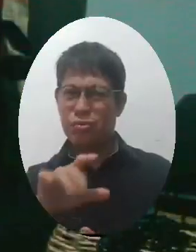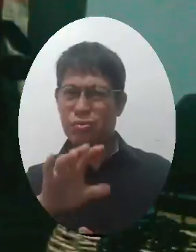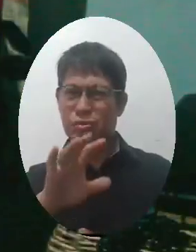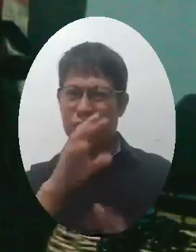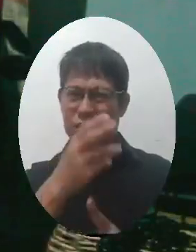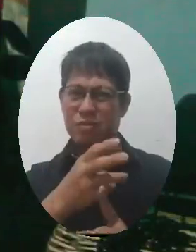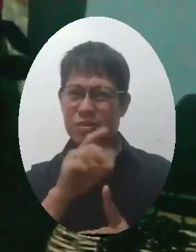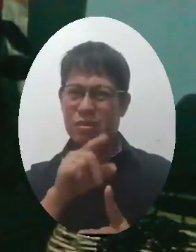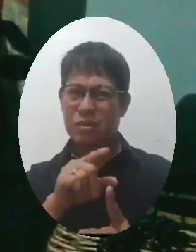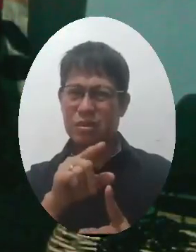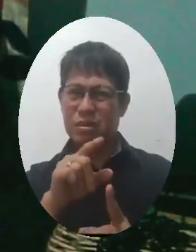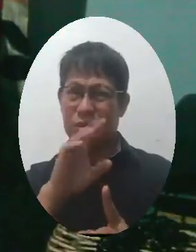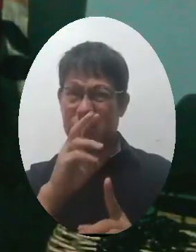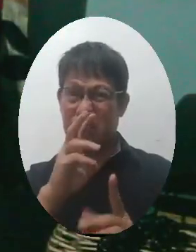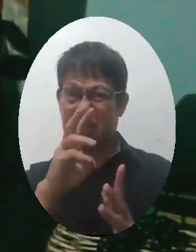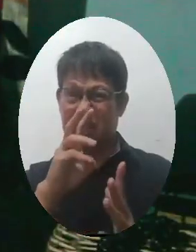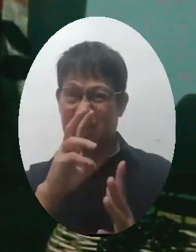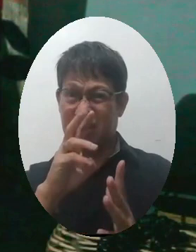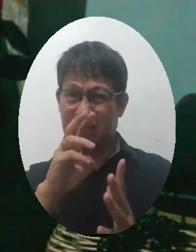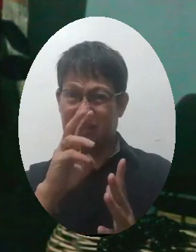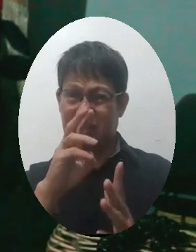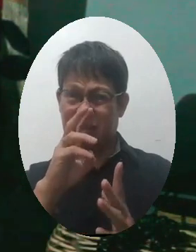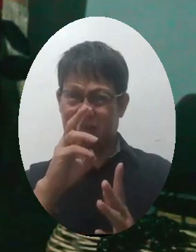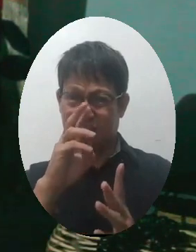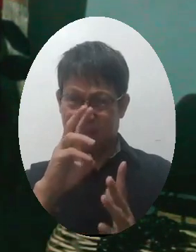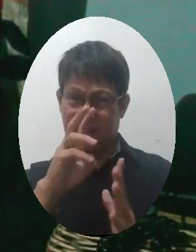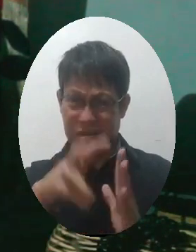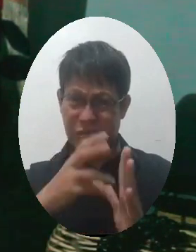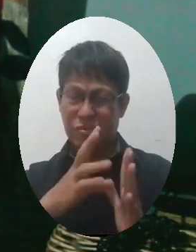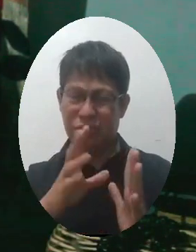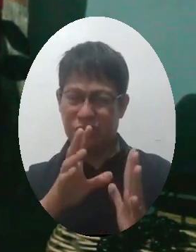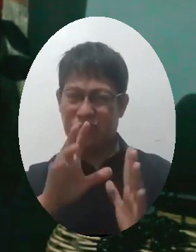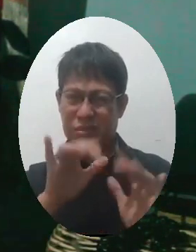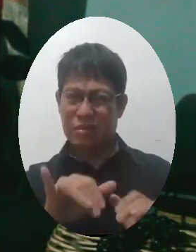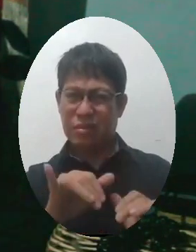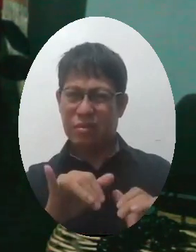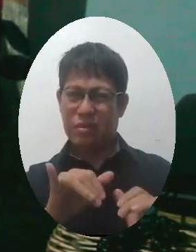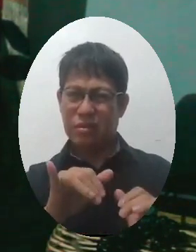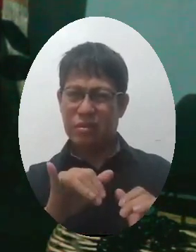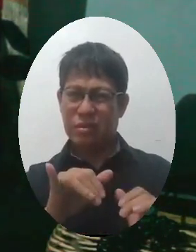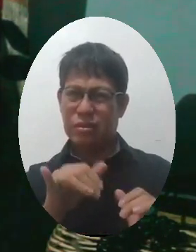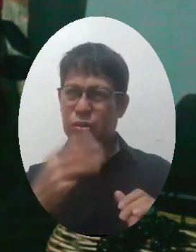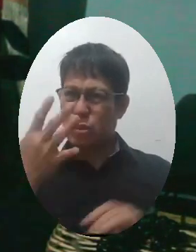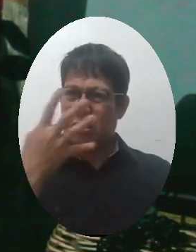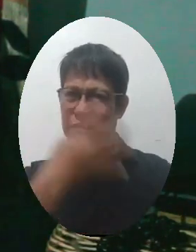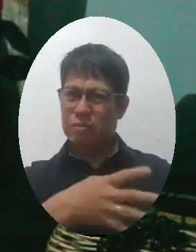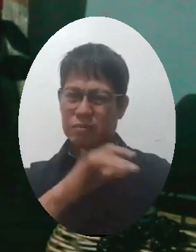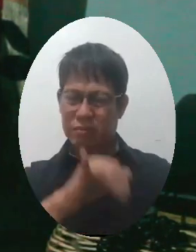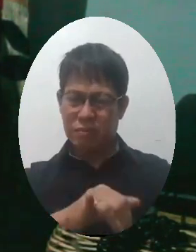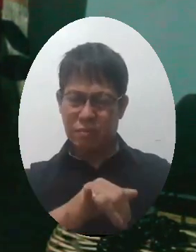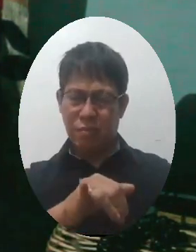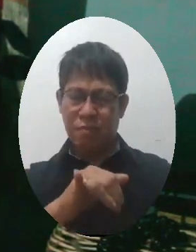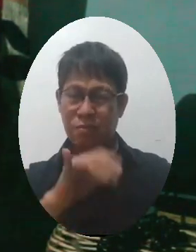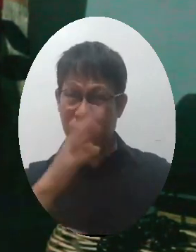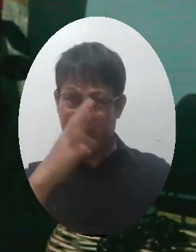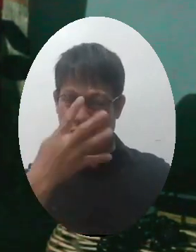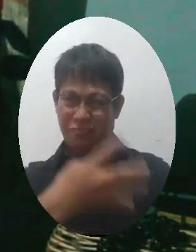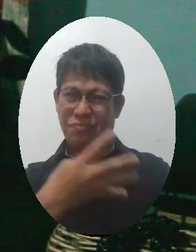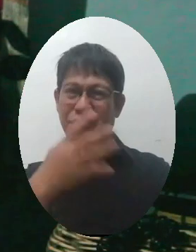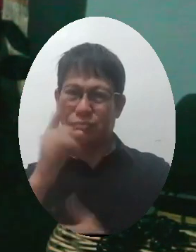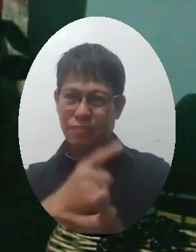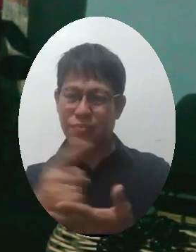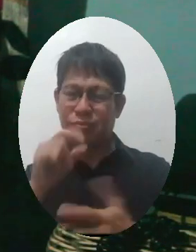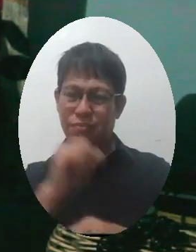Pumapasok ako 6 oras sa isang araw. Tapos 4 na araw lang ang pasok ko din sa loob